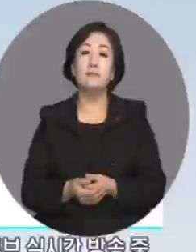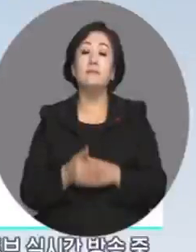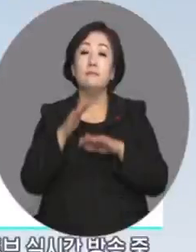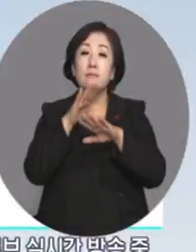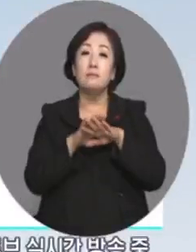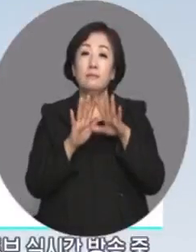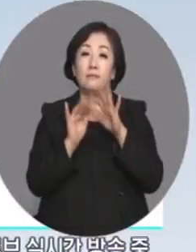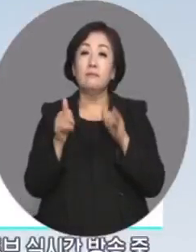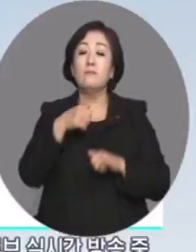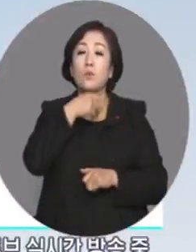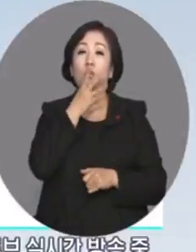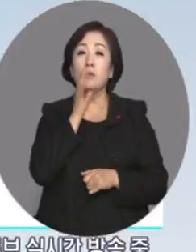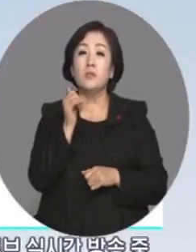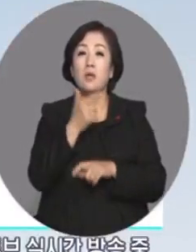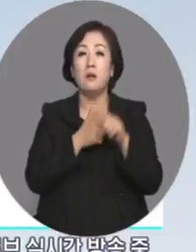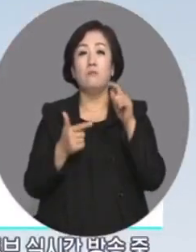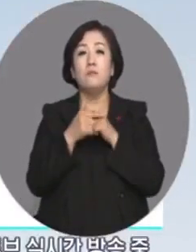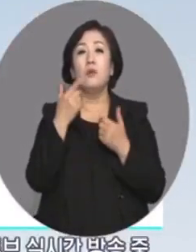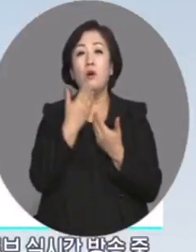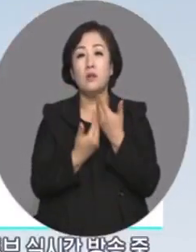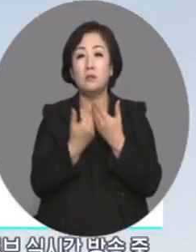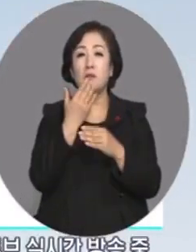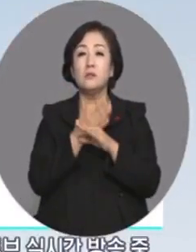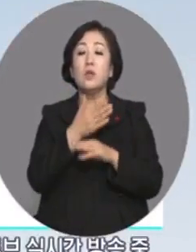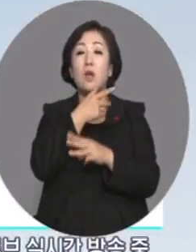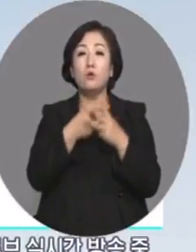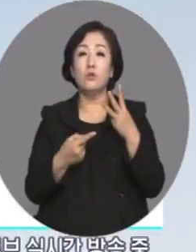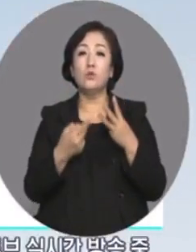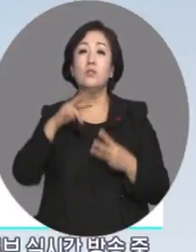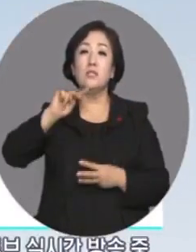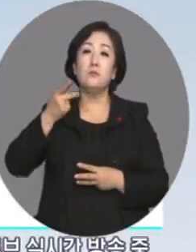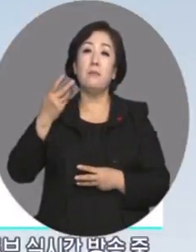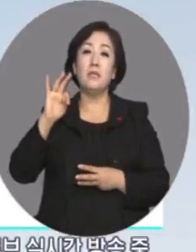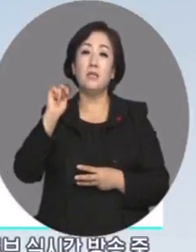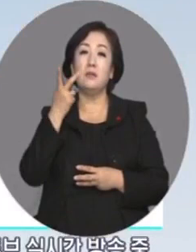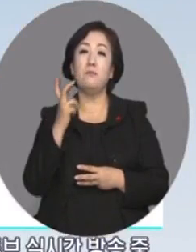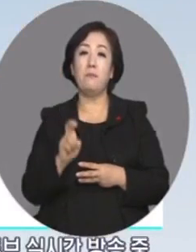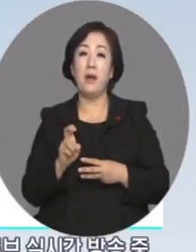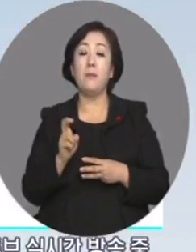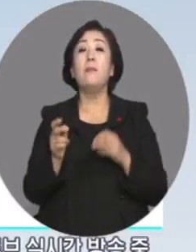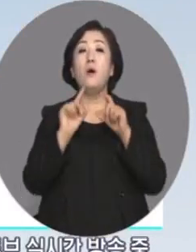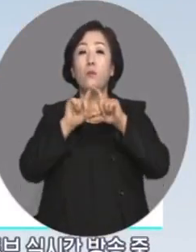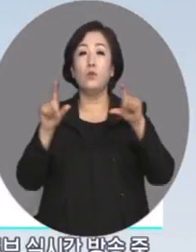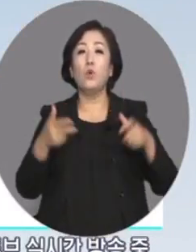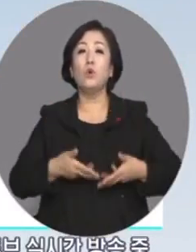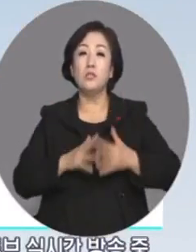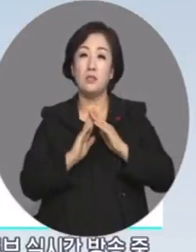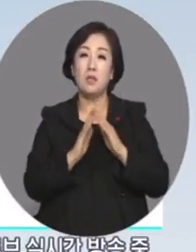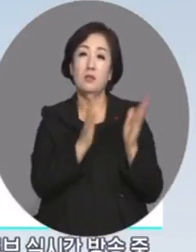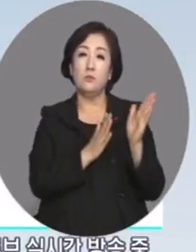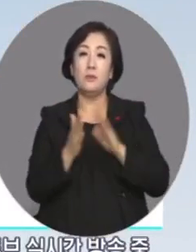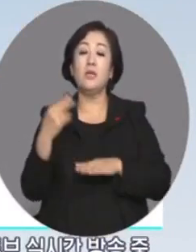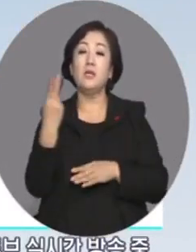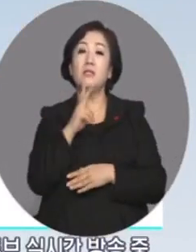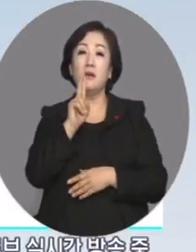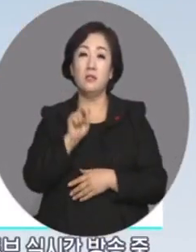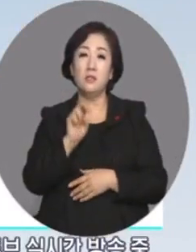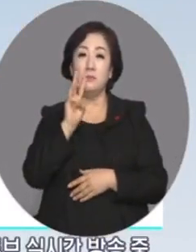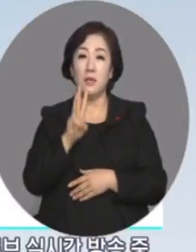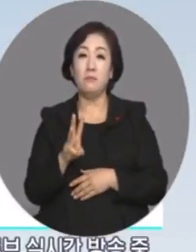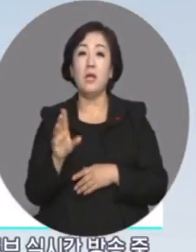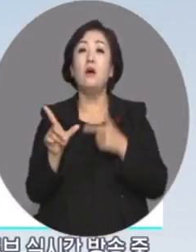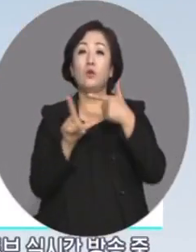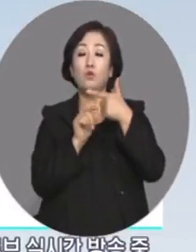농촌 인구 고령화로 몸살을 앓고 있는 울주군이 스마트팜 생태계 조성에 나섰습니다. 2023년